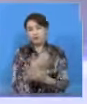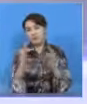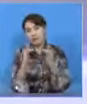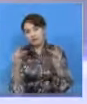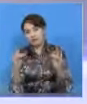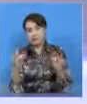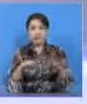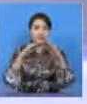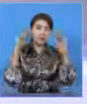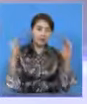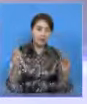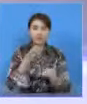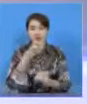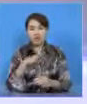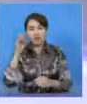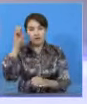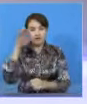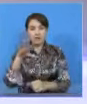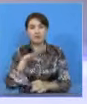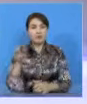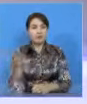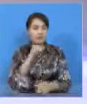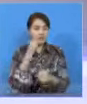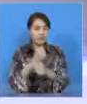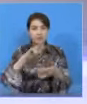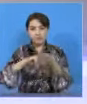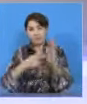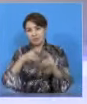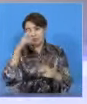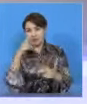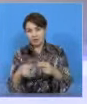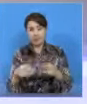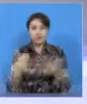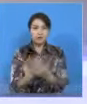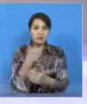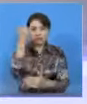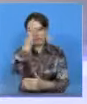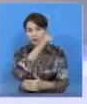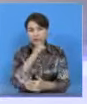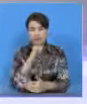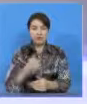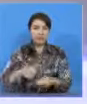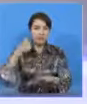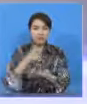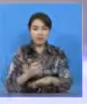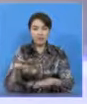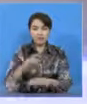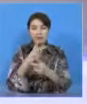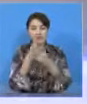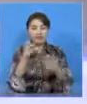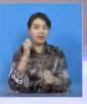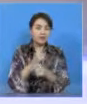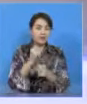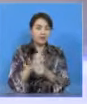скамейки, беседки, хорошее освещение. Все работы планируют завершить уже к Новому году. Глава региона осмотрел ход